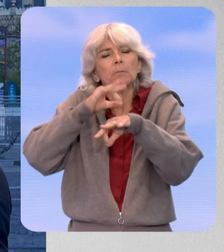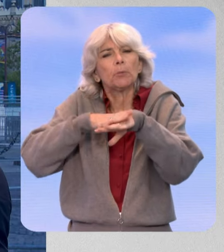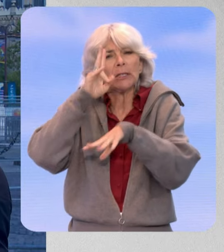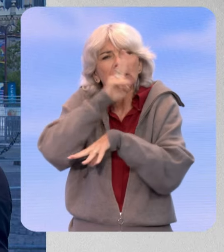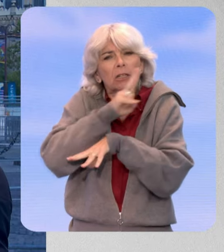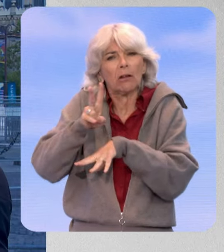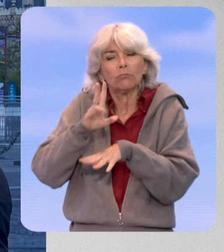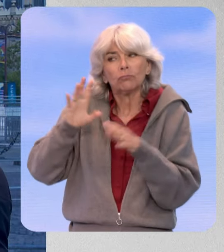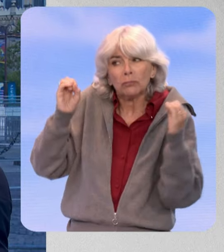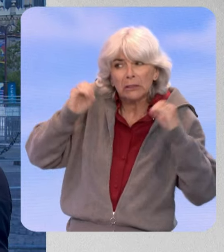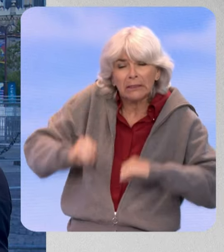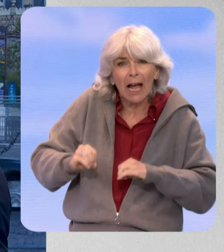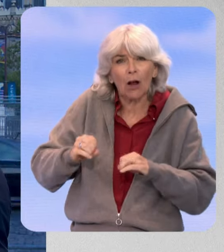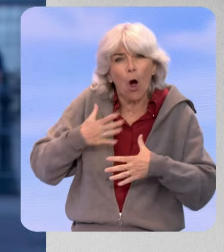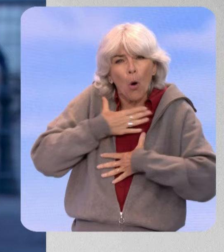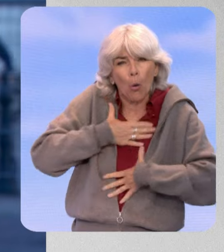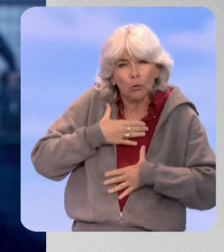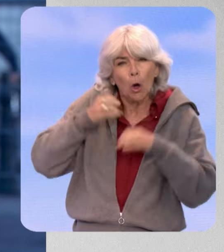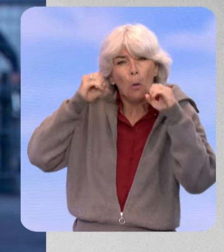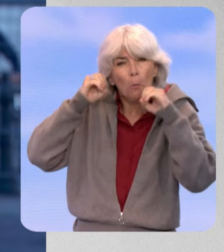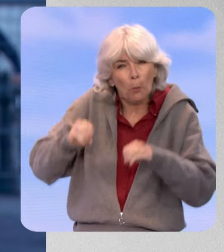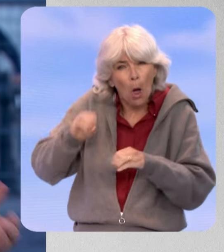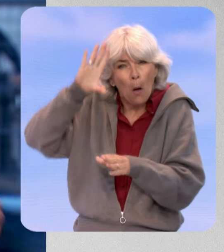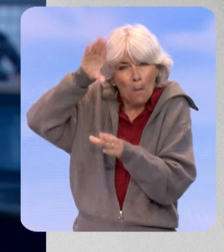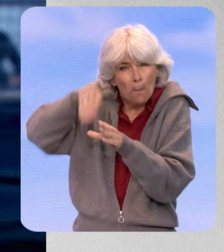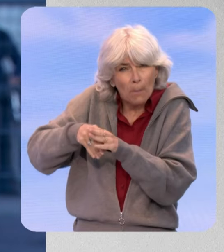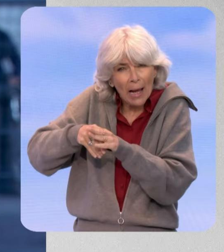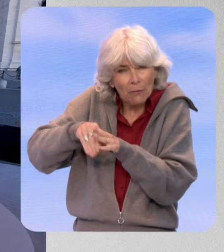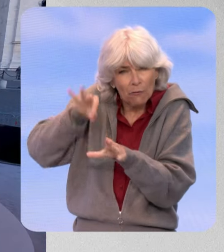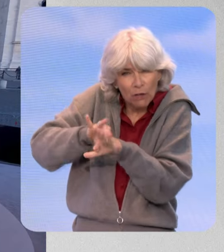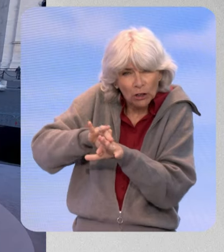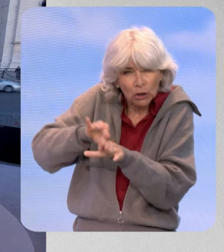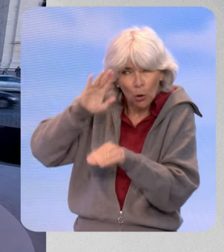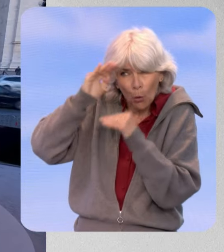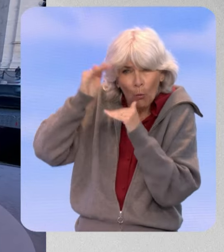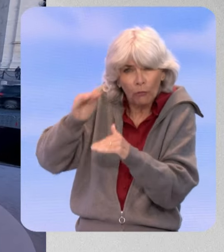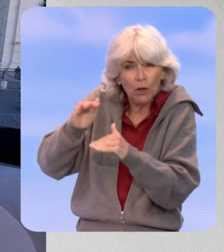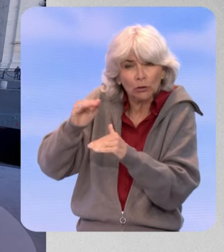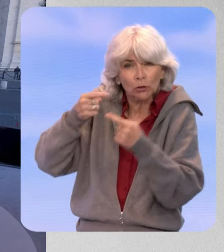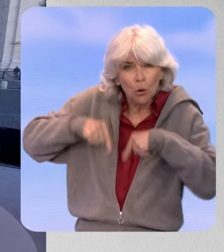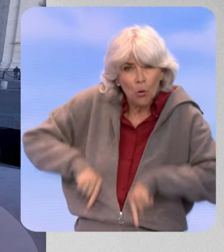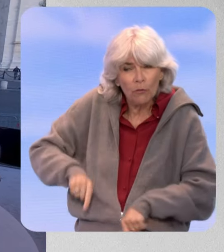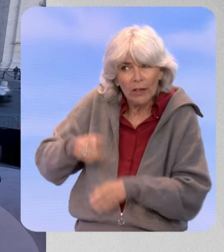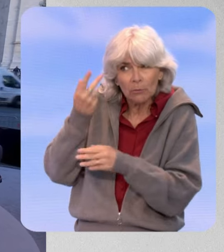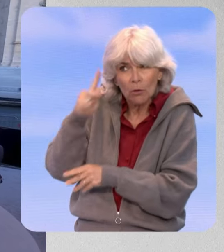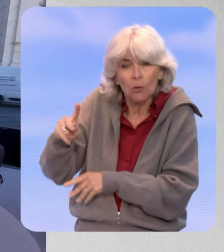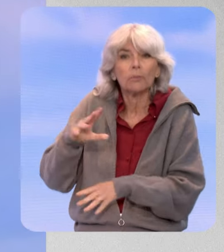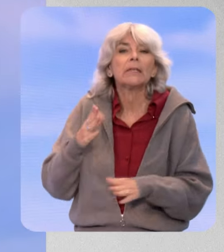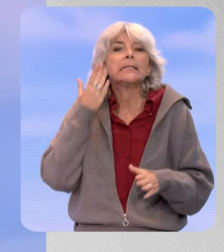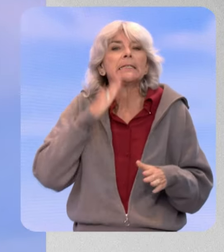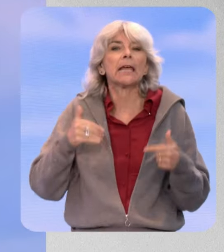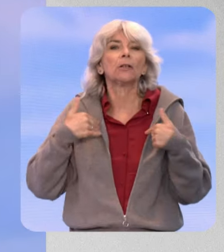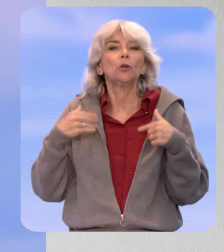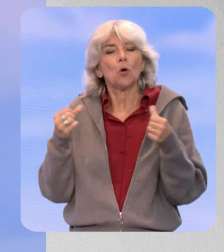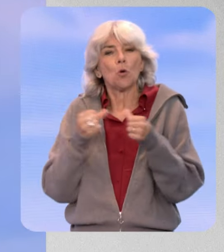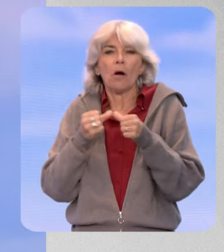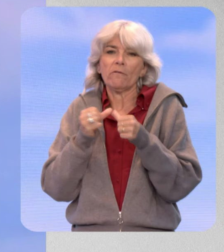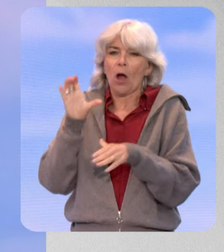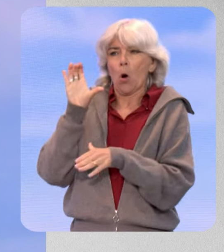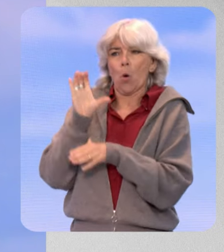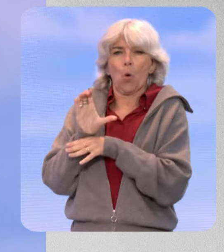vous convient, vous satisfait, est-ce que vous pourriez aller jusqu'à voter la confiance à un gouvernement de Michel Barnier? Vous savez, nous sommes une